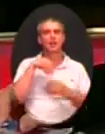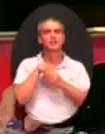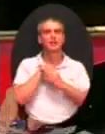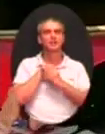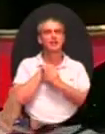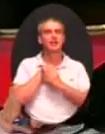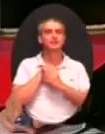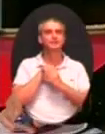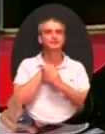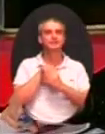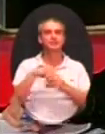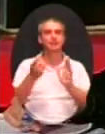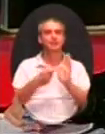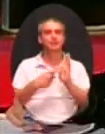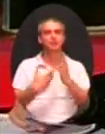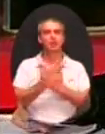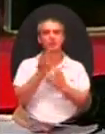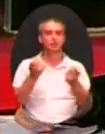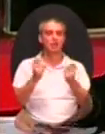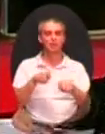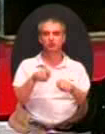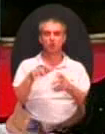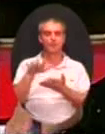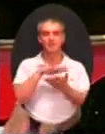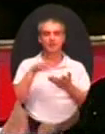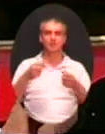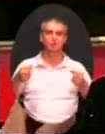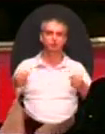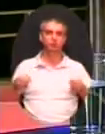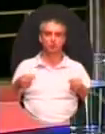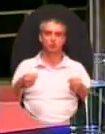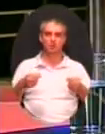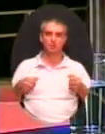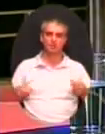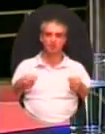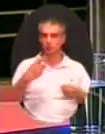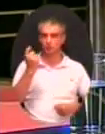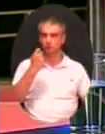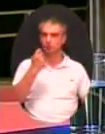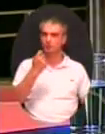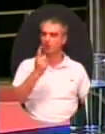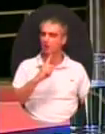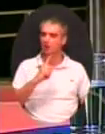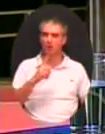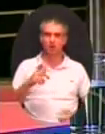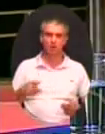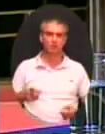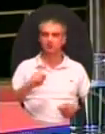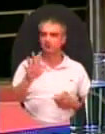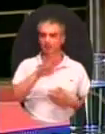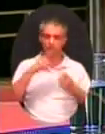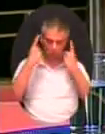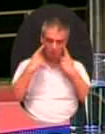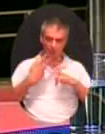הזה, הדרישה החדשה לסגור את מתחם השוק? שוק מחנה יהודה בשבת? מתחם השוק מחנה יהודה זה אזור